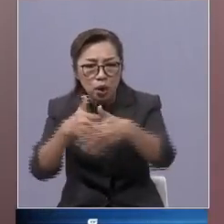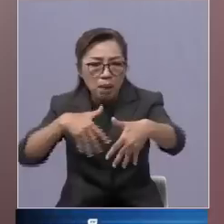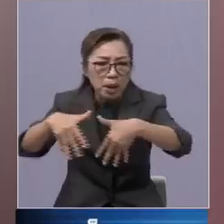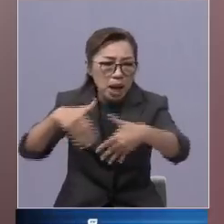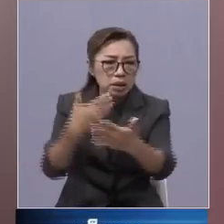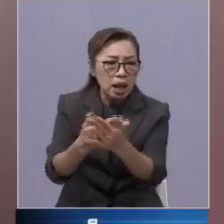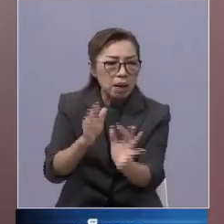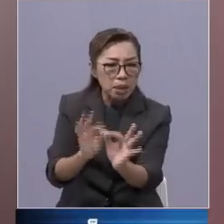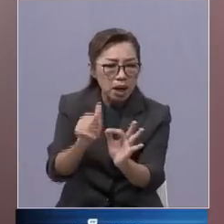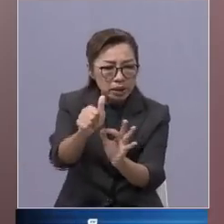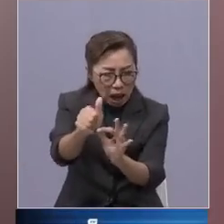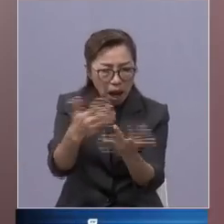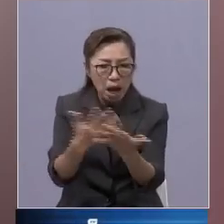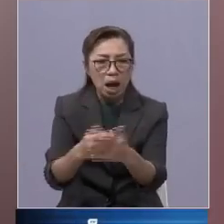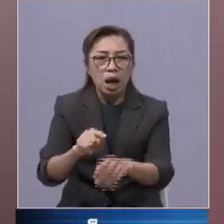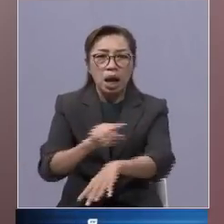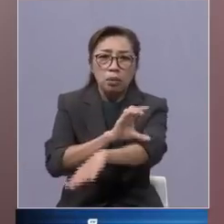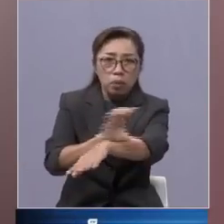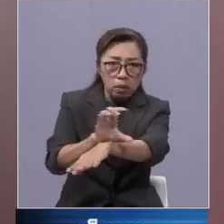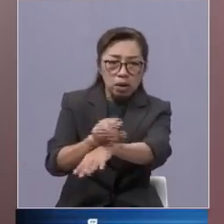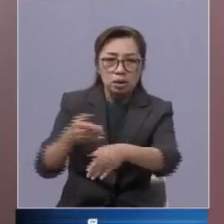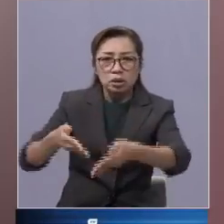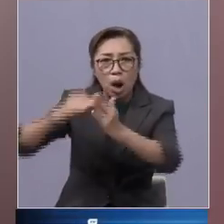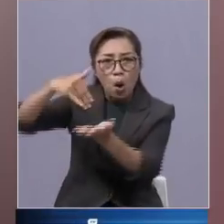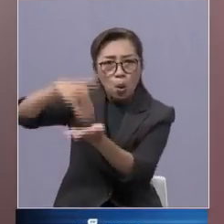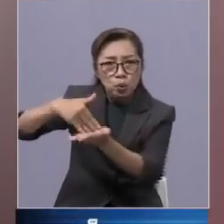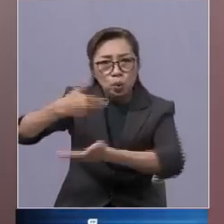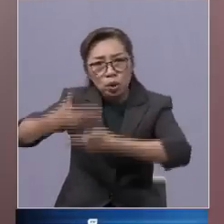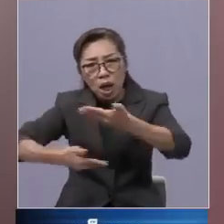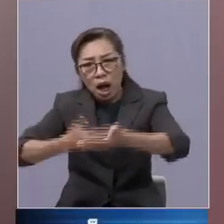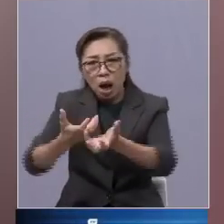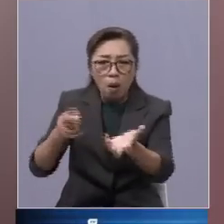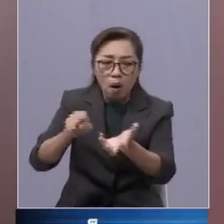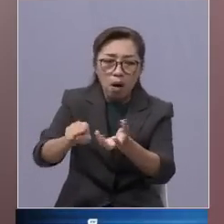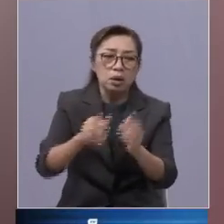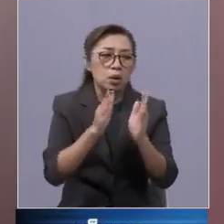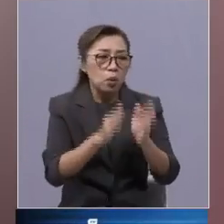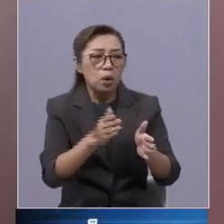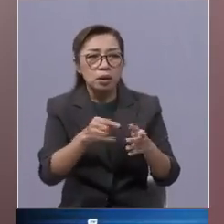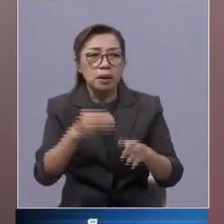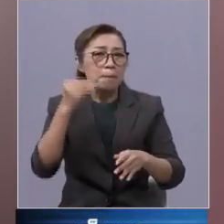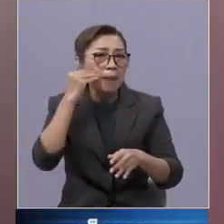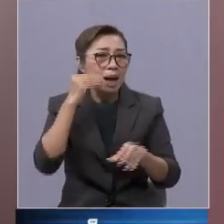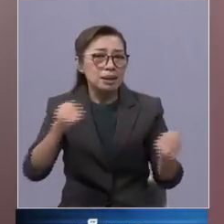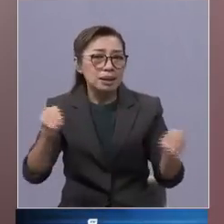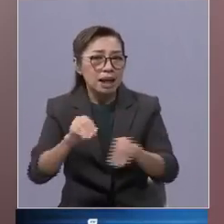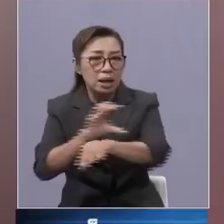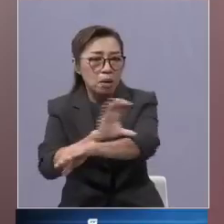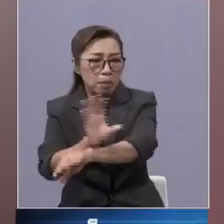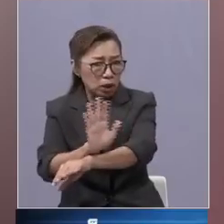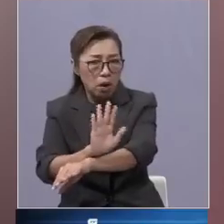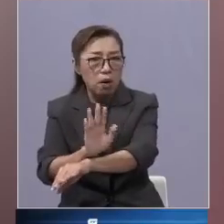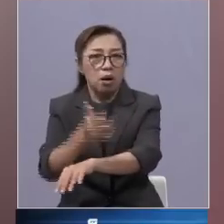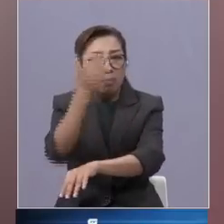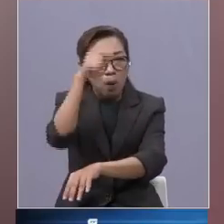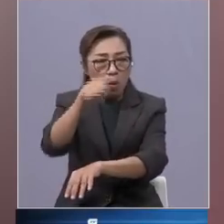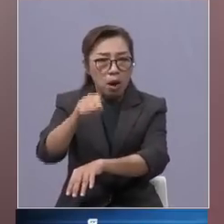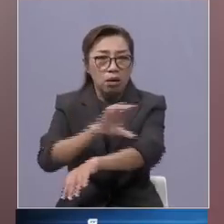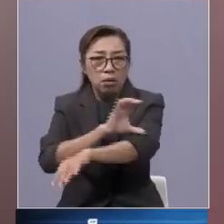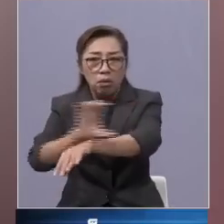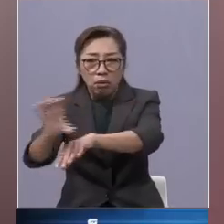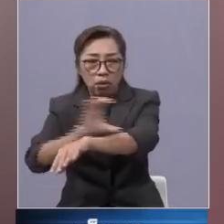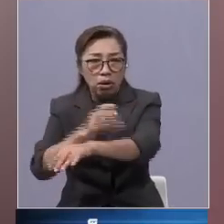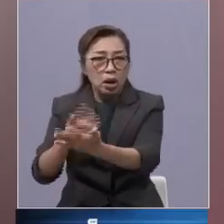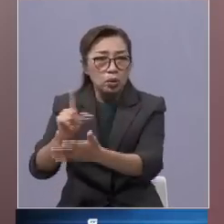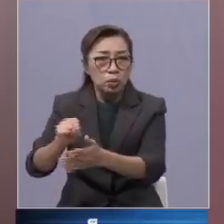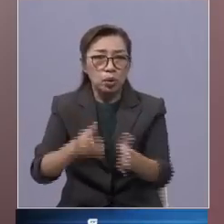คอมมูนิตี้มอลในสถานีรถไฟฟ้าเกือบทุกแห่งคนไม่จำเป็นต้องอยู่คอนโดใกล้รถไฟฟ้าแต่ย้ายไปอยู่แถบชานเมืองได้ค่าที่พักคอนโดในกรุง